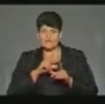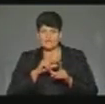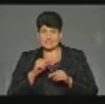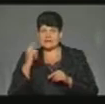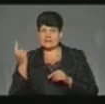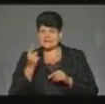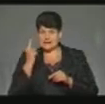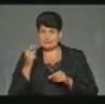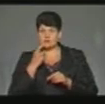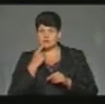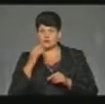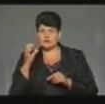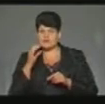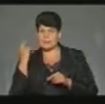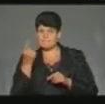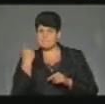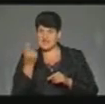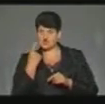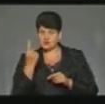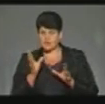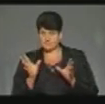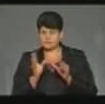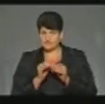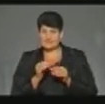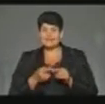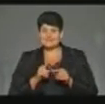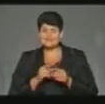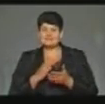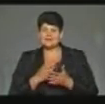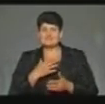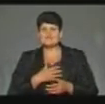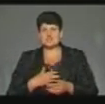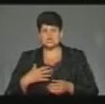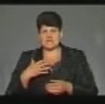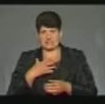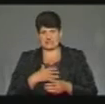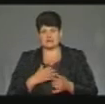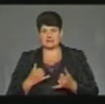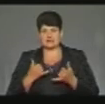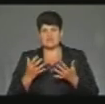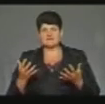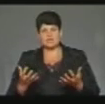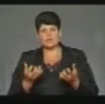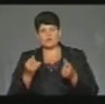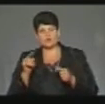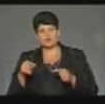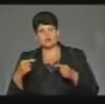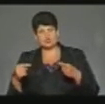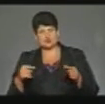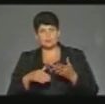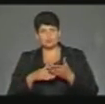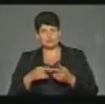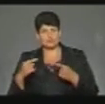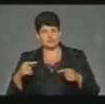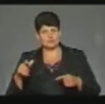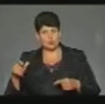сиреною або з червоно-синіми маяками в поєднанні, це теж є важливе для врятування того чи іншого або допомоги іншим